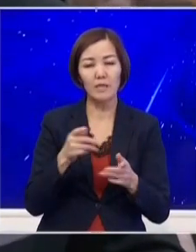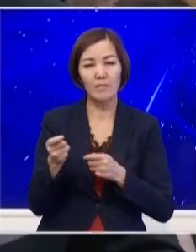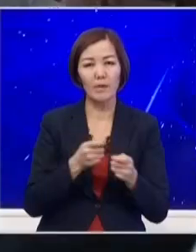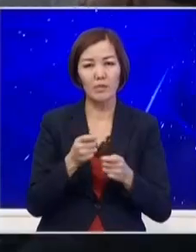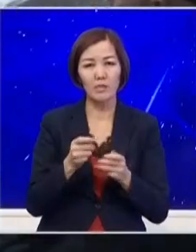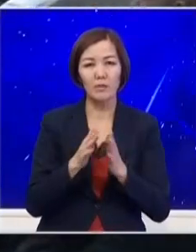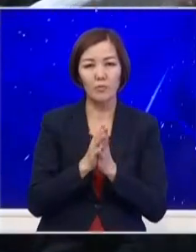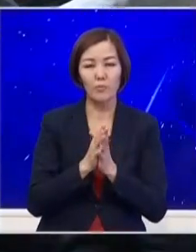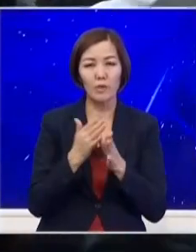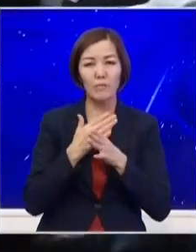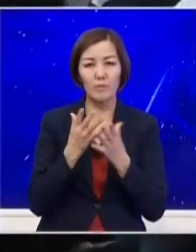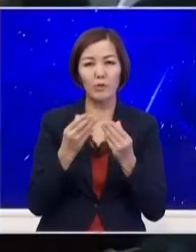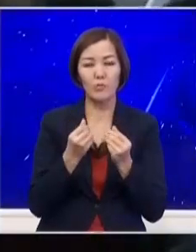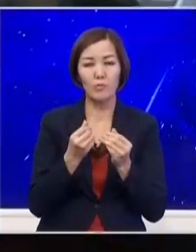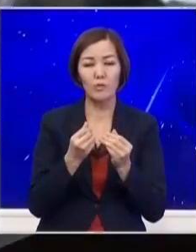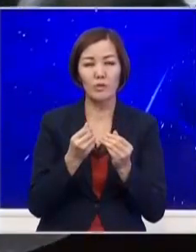келіпті.